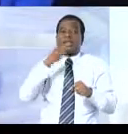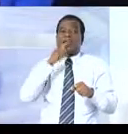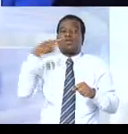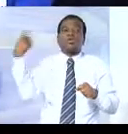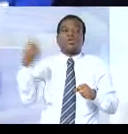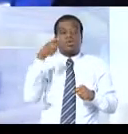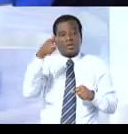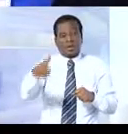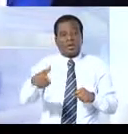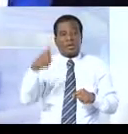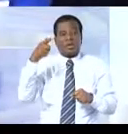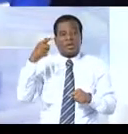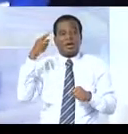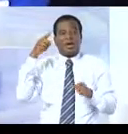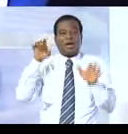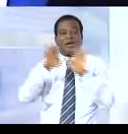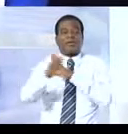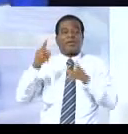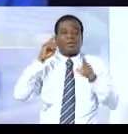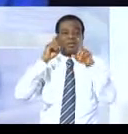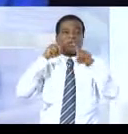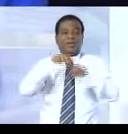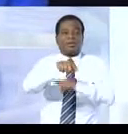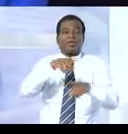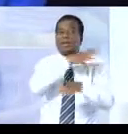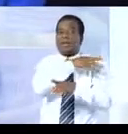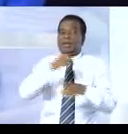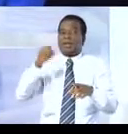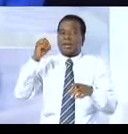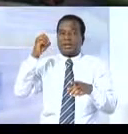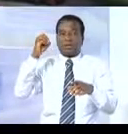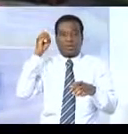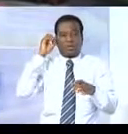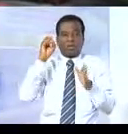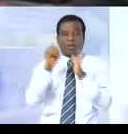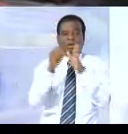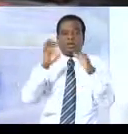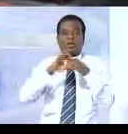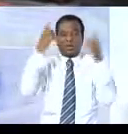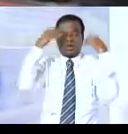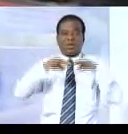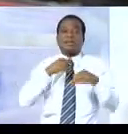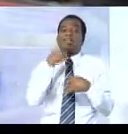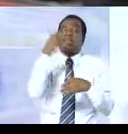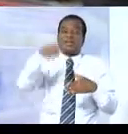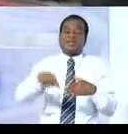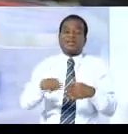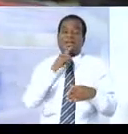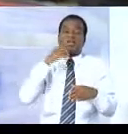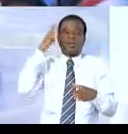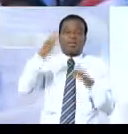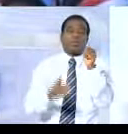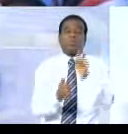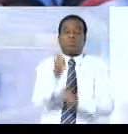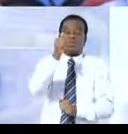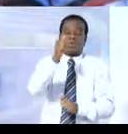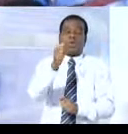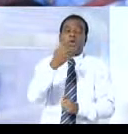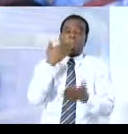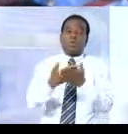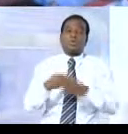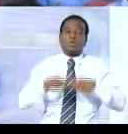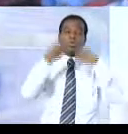de l'Entente, face aux défis et au contexte de crise financière, a indiqué qu'il serait plus approprié de donner